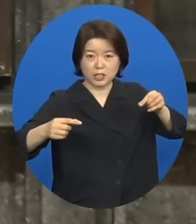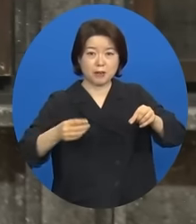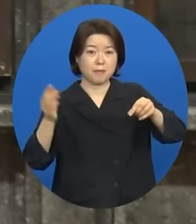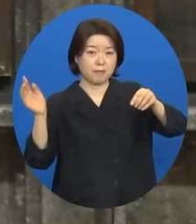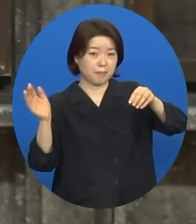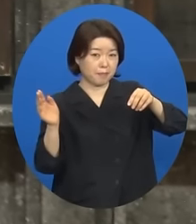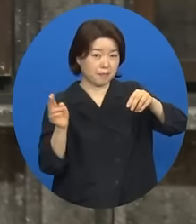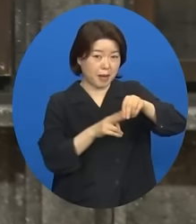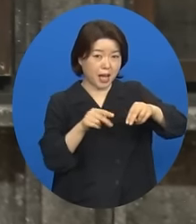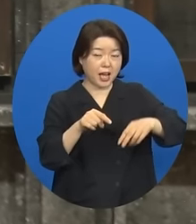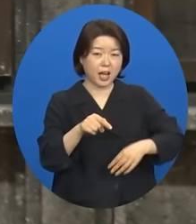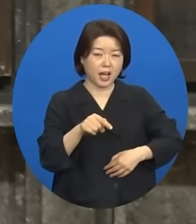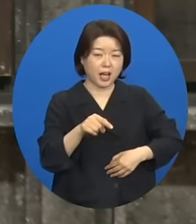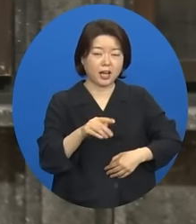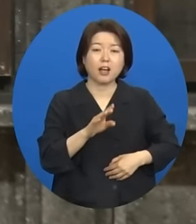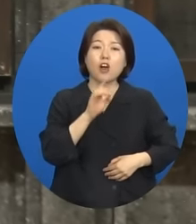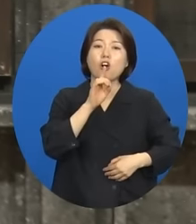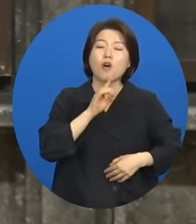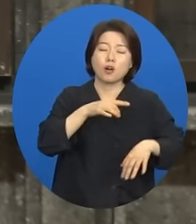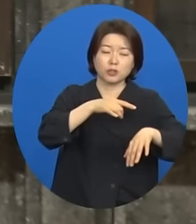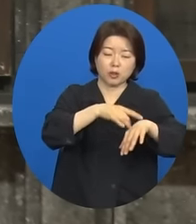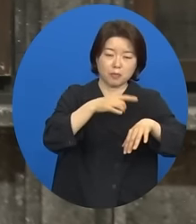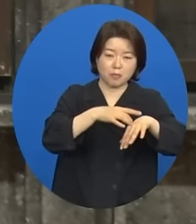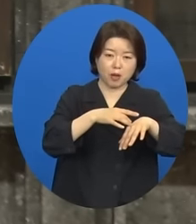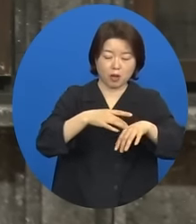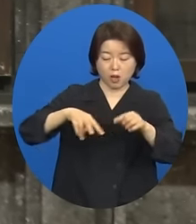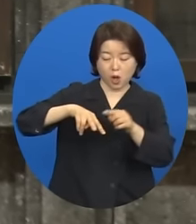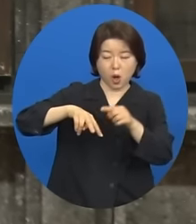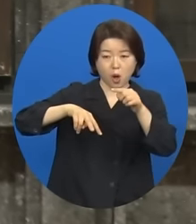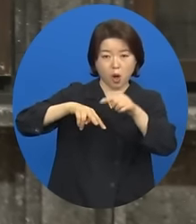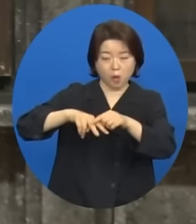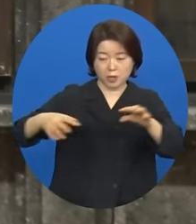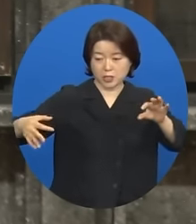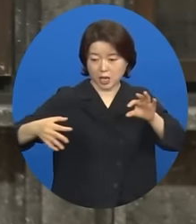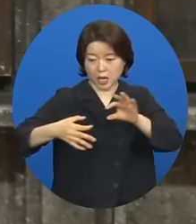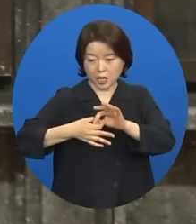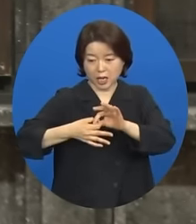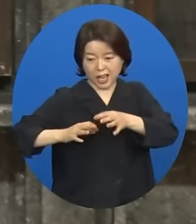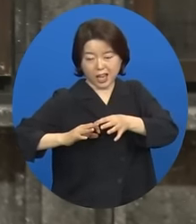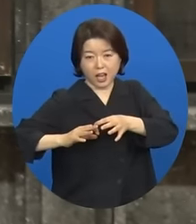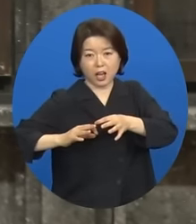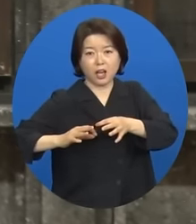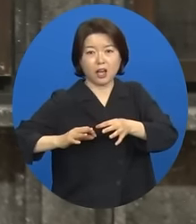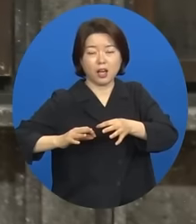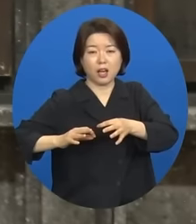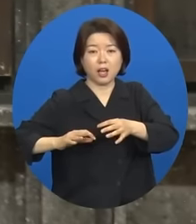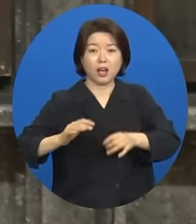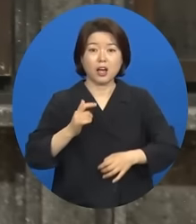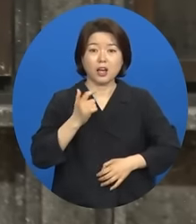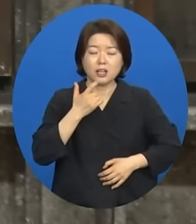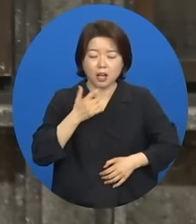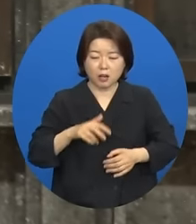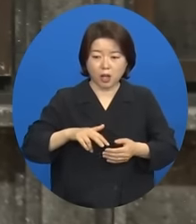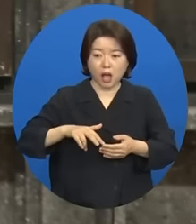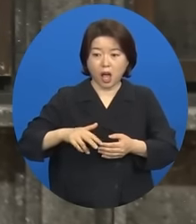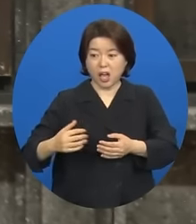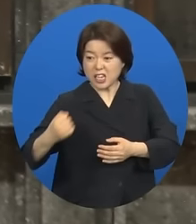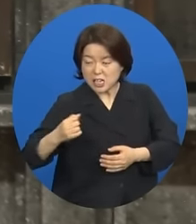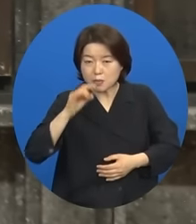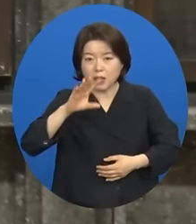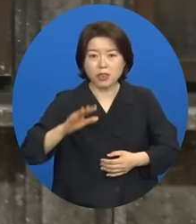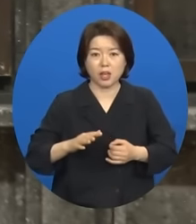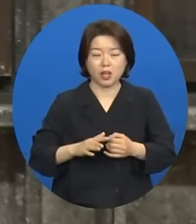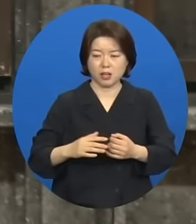뼈가, 엉덩이 뼈와 허벅지 관절에 연결되어 있는 부분이 어긋나면서 야곱이 힘을 쓸 수가 없게 된 거예요.